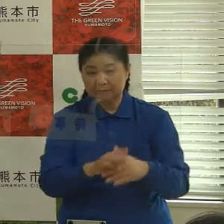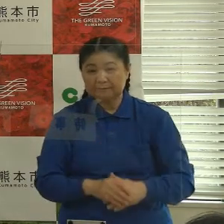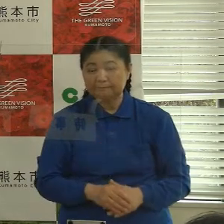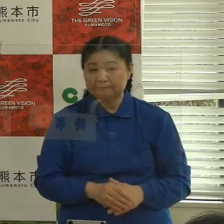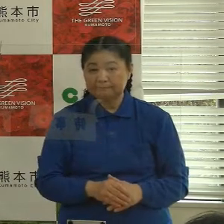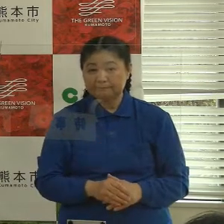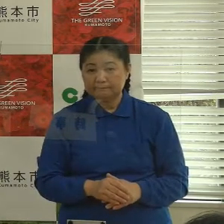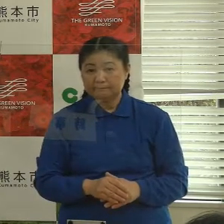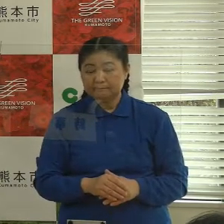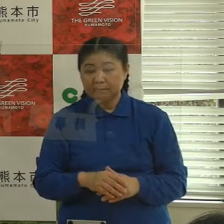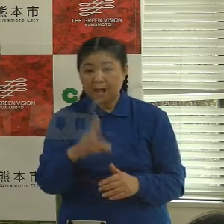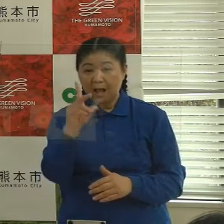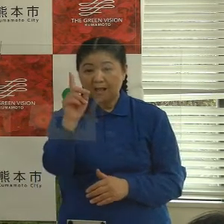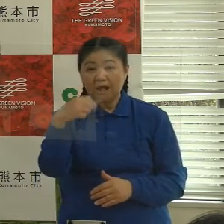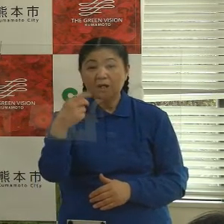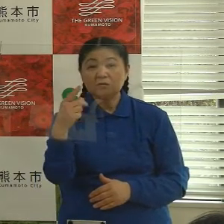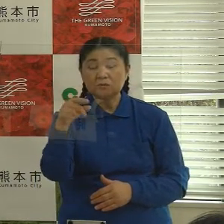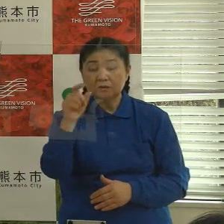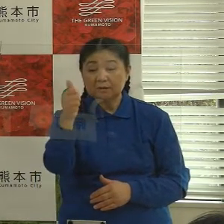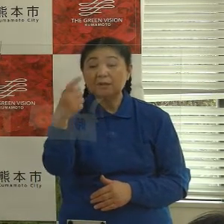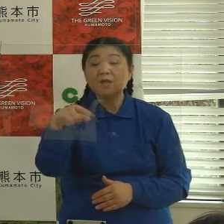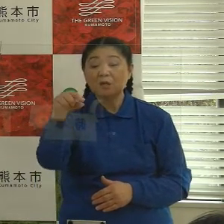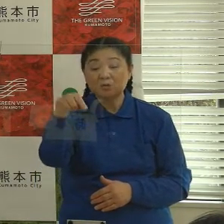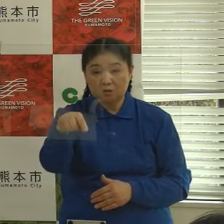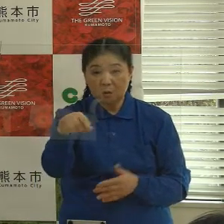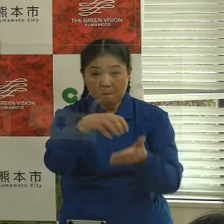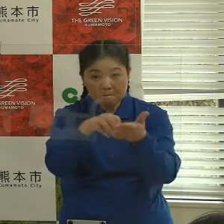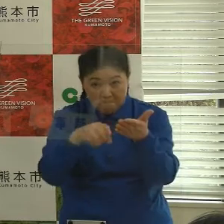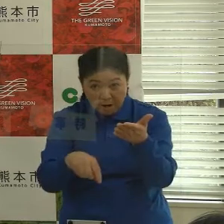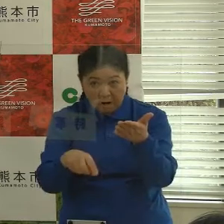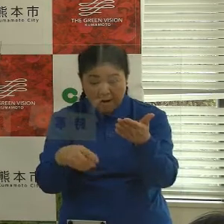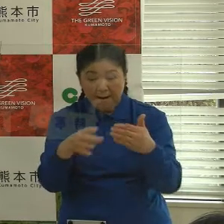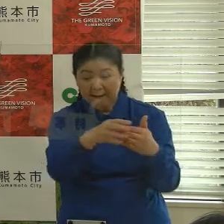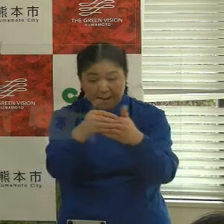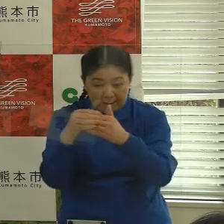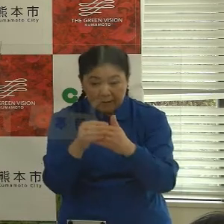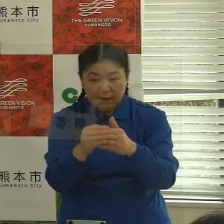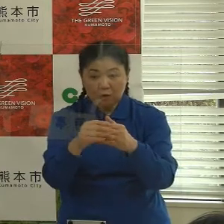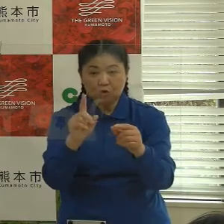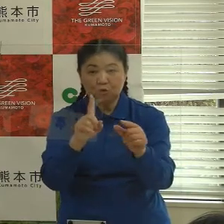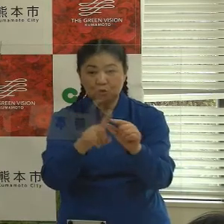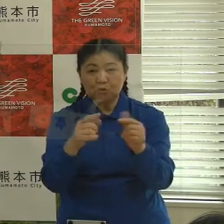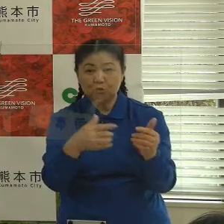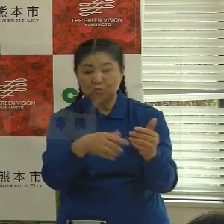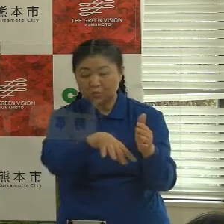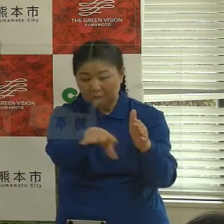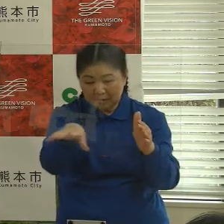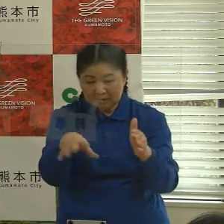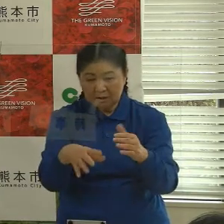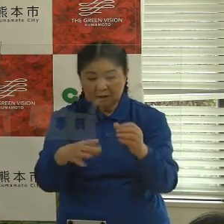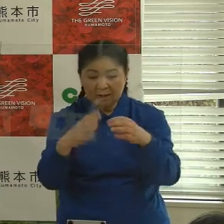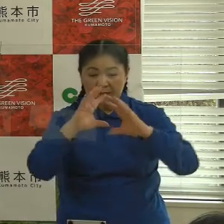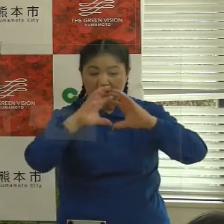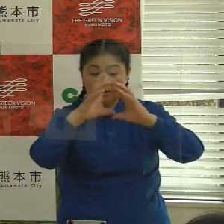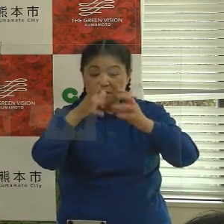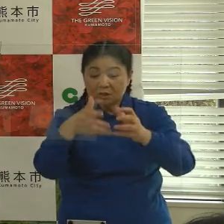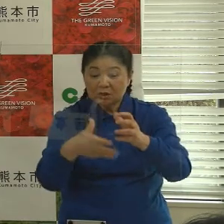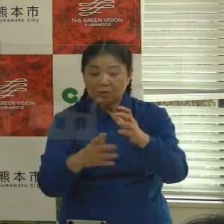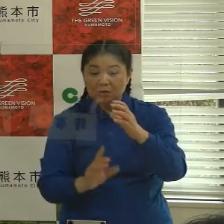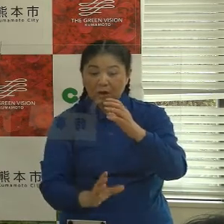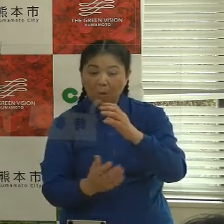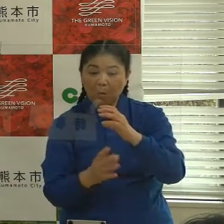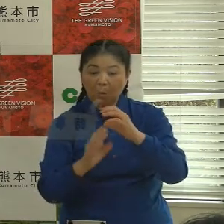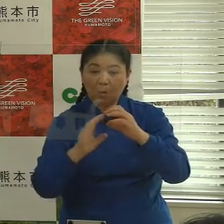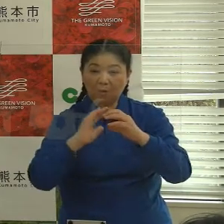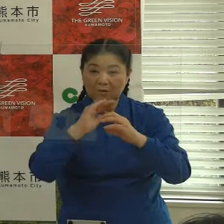また脱炭素社会の実現に向けた熊本連携中枢都市圏における地球温暖化防止対策